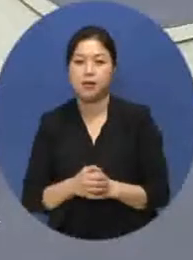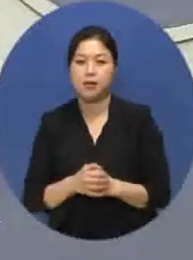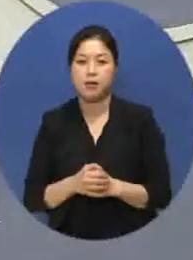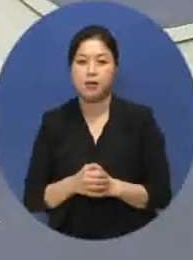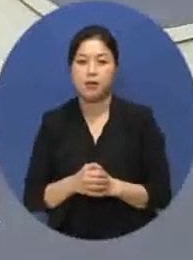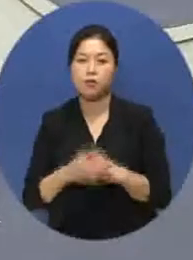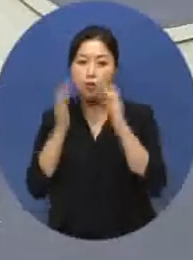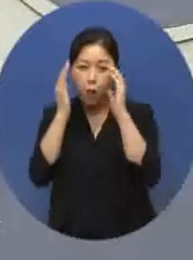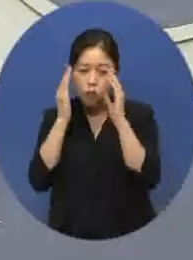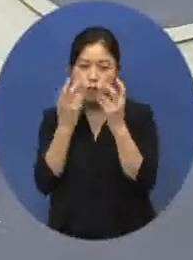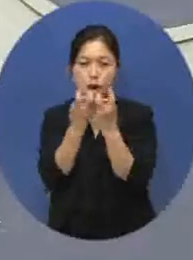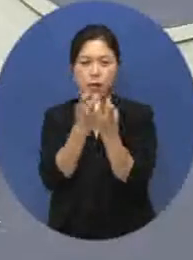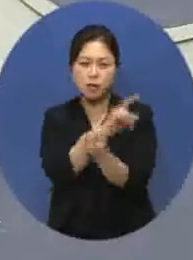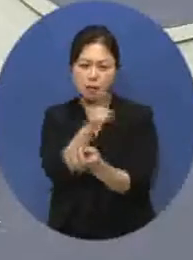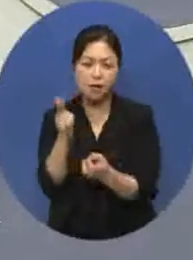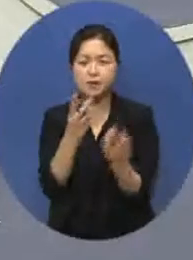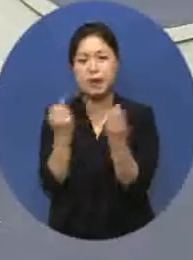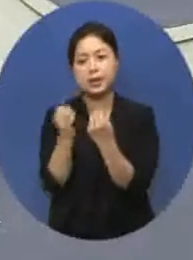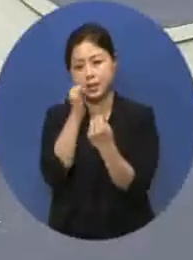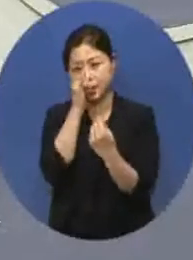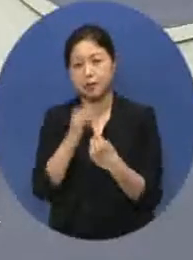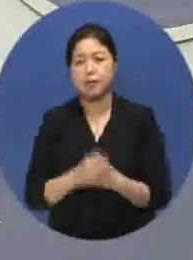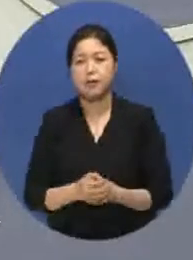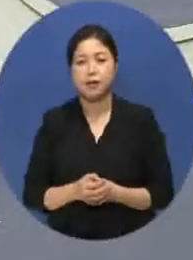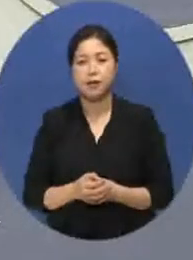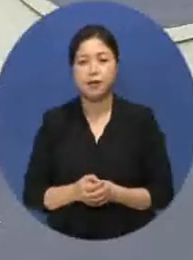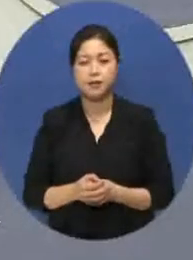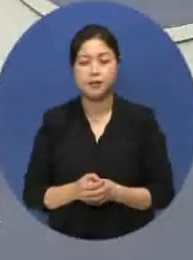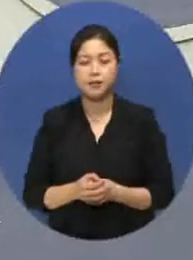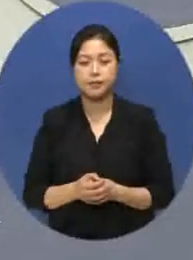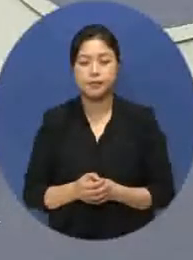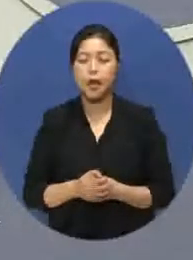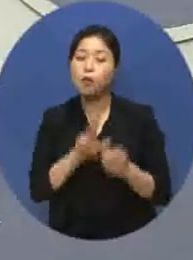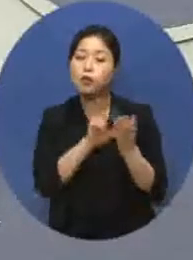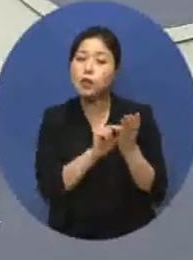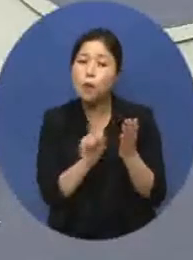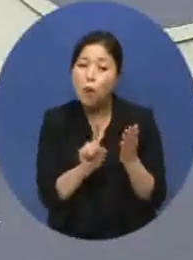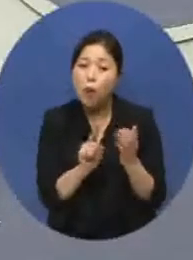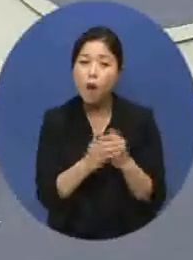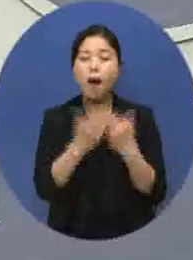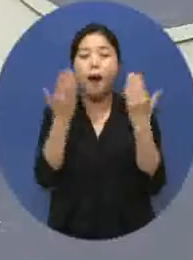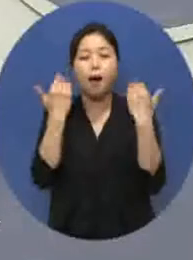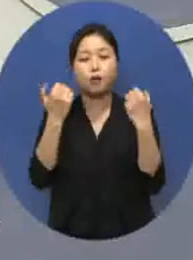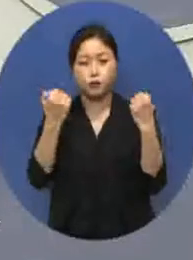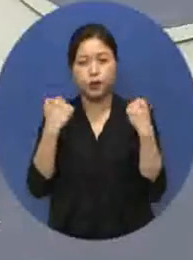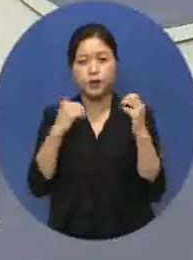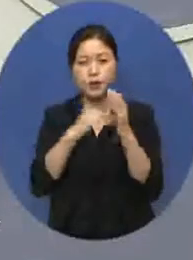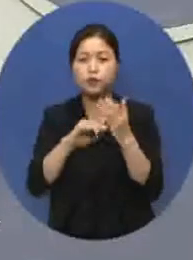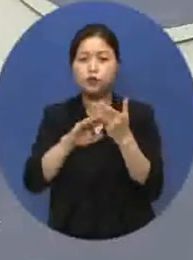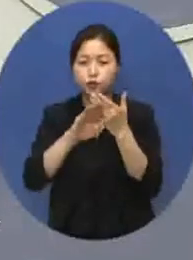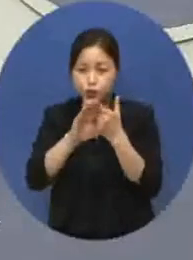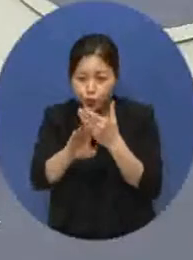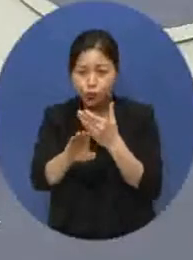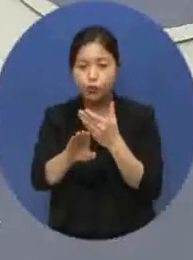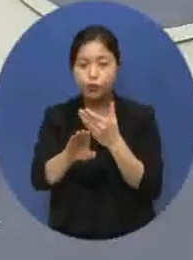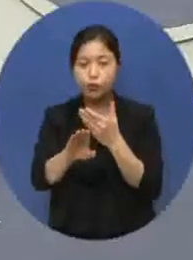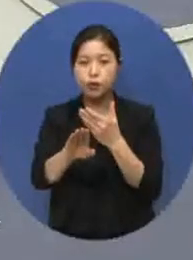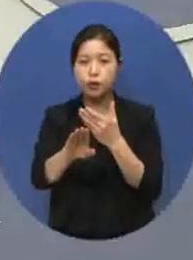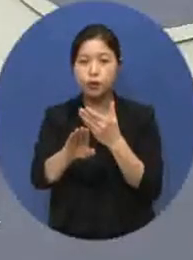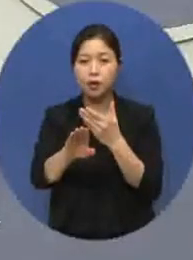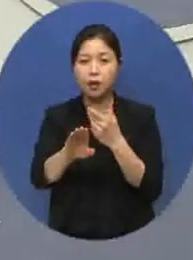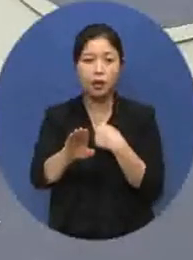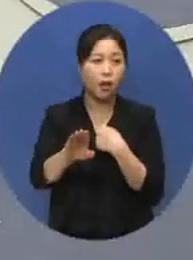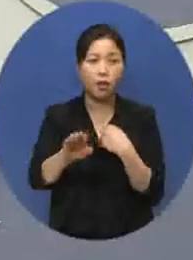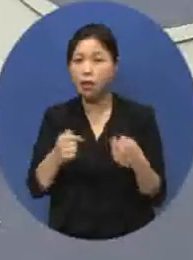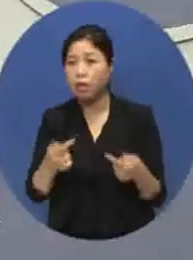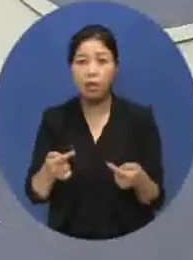방안은 그렇게 없는 건 아닌 것 같아요. 그래서 하는데 문제는 이제 그 학교를 나와가지고 졸업을 하게 되면 그